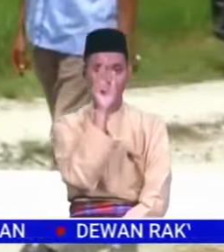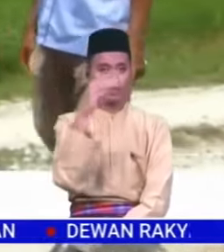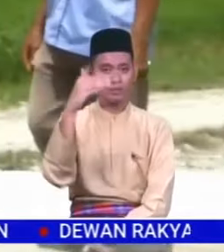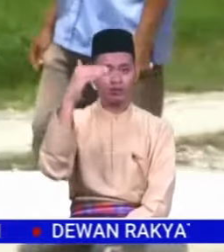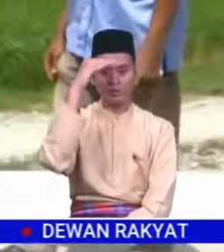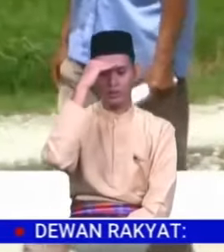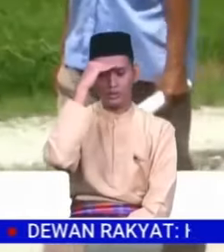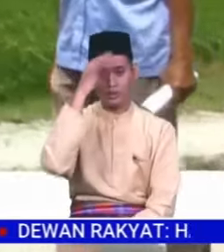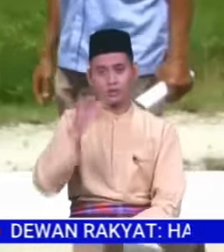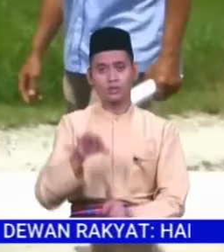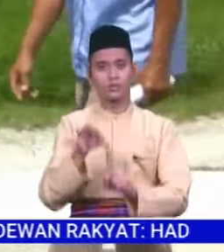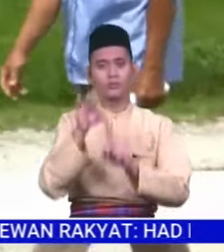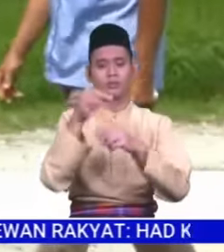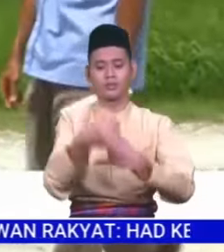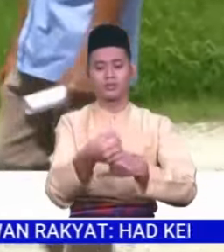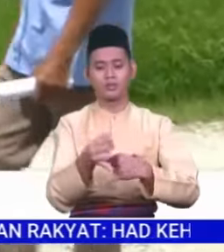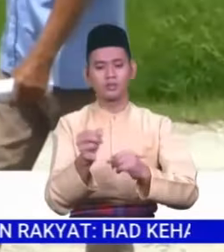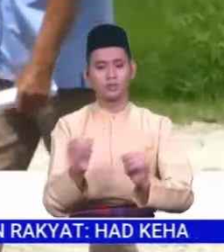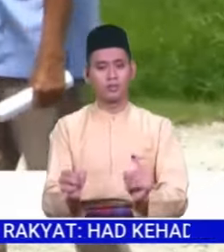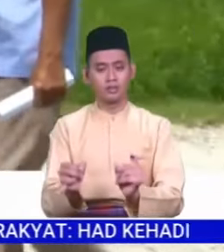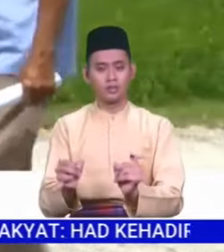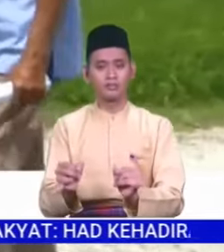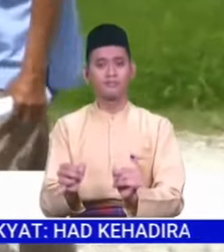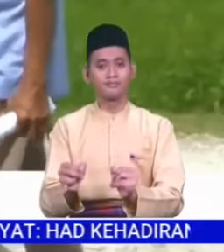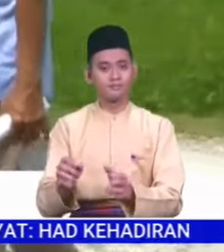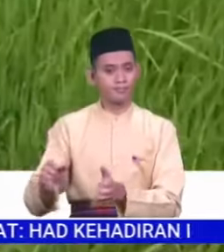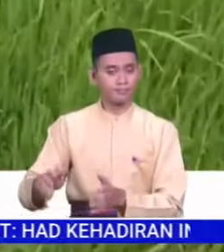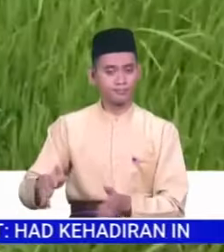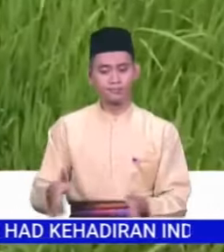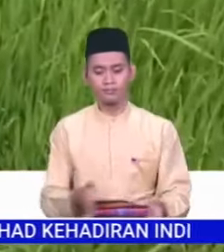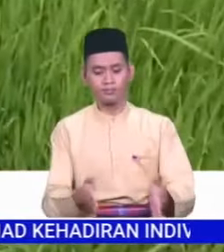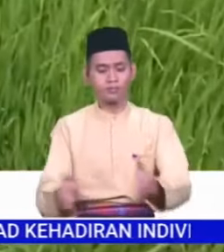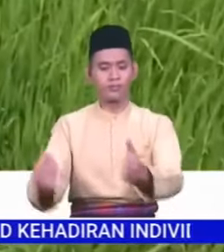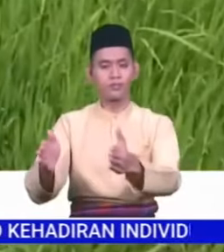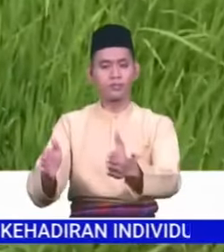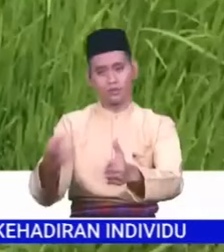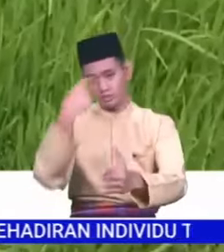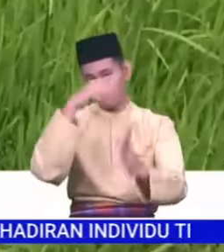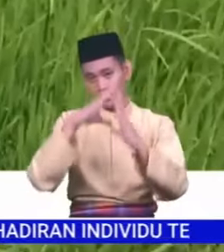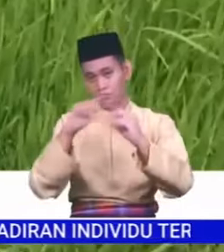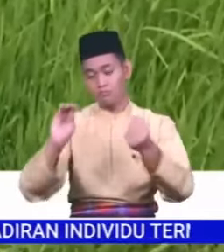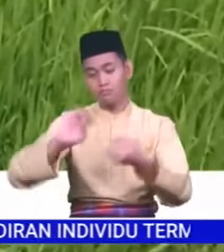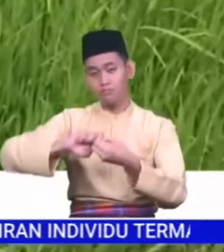terutama jabatan pengairan dan saliran untuk menyelesaikan masalah ini